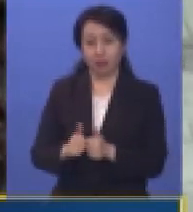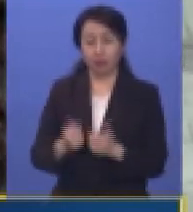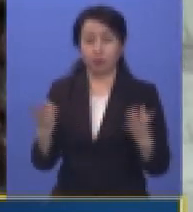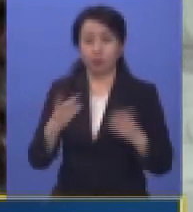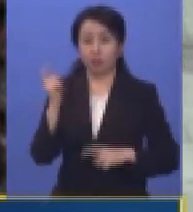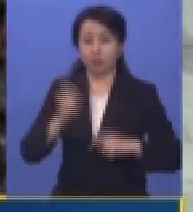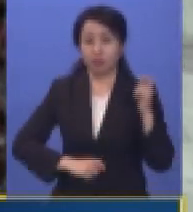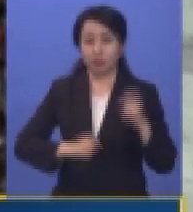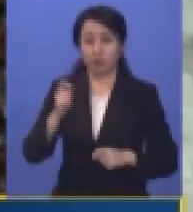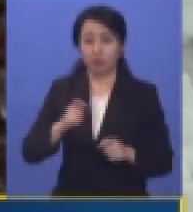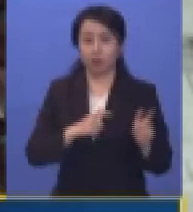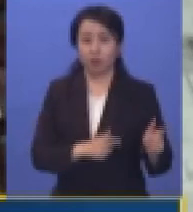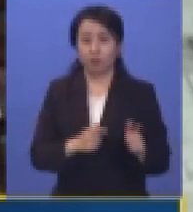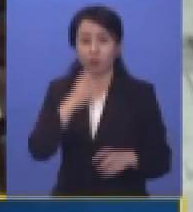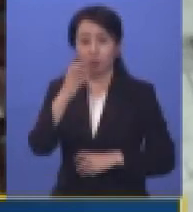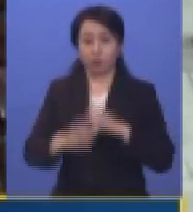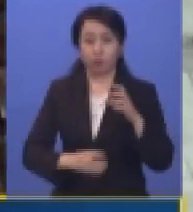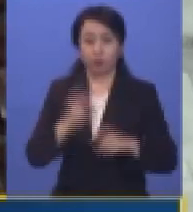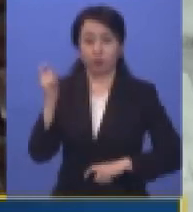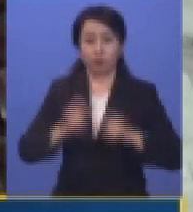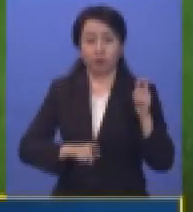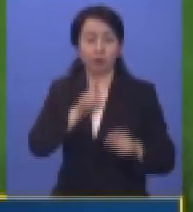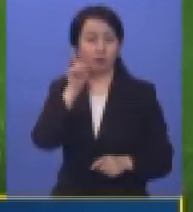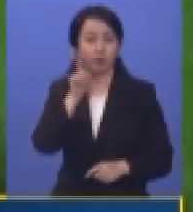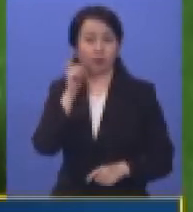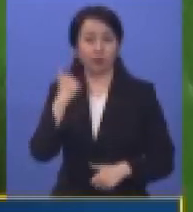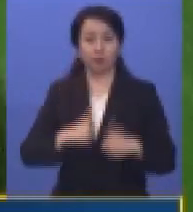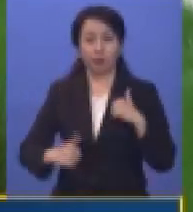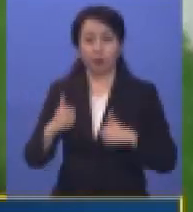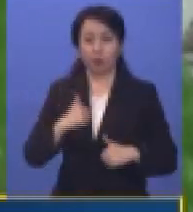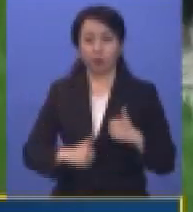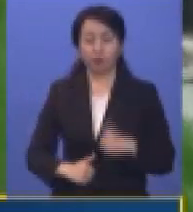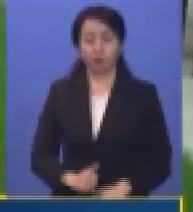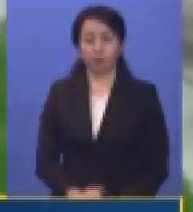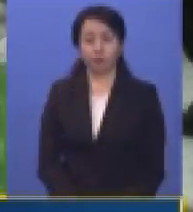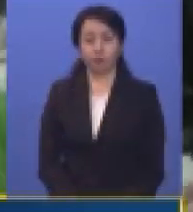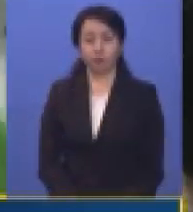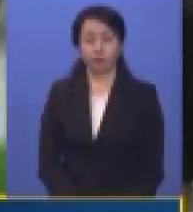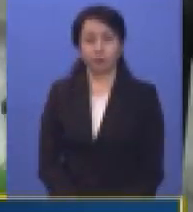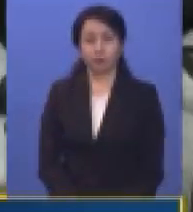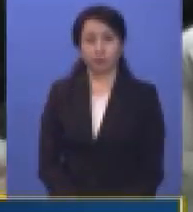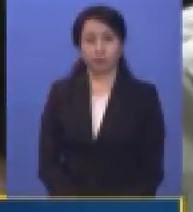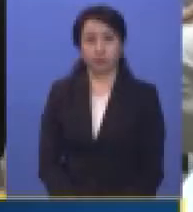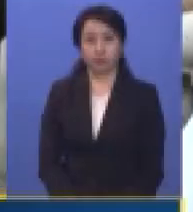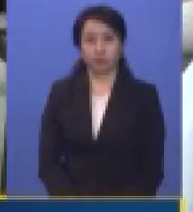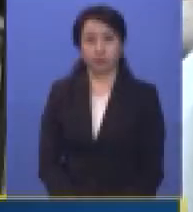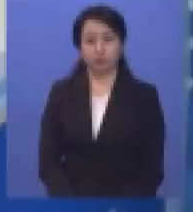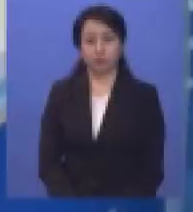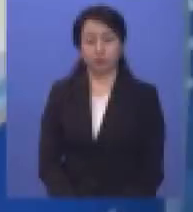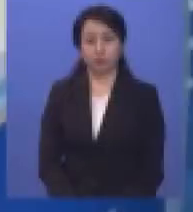слет проходит в рамках подготовки к Международному форуму молодых педагогов. Адилия Кушекова, Михаил Казначеев, служба новостей.